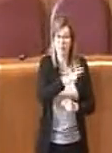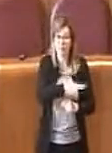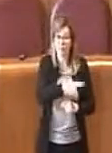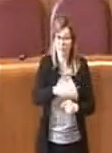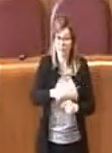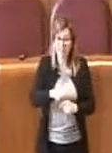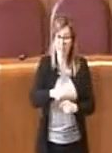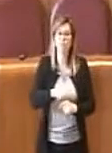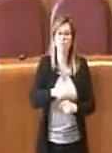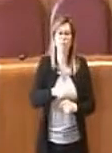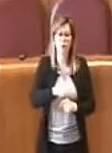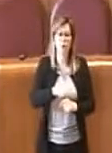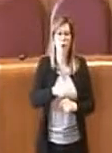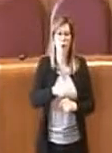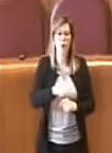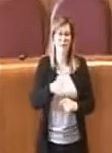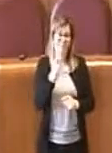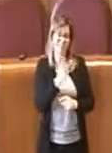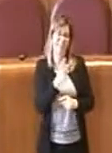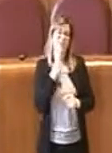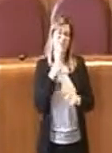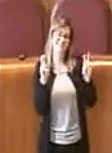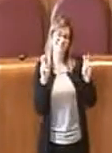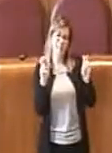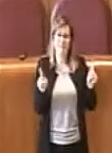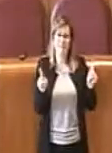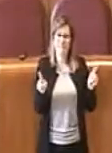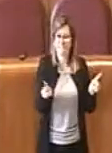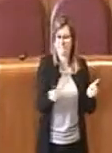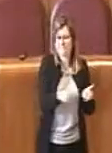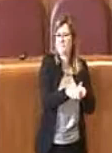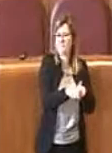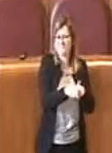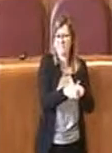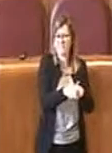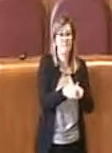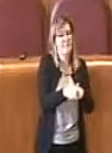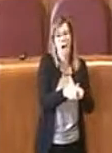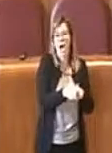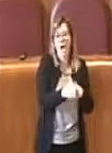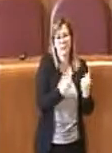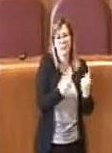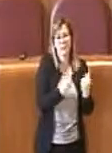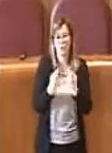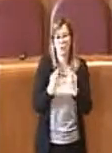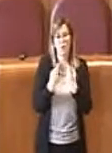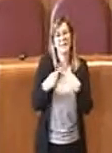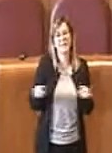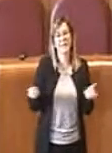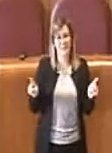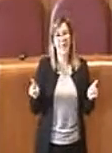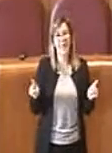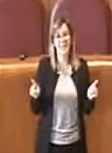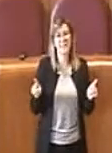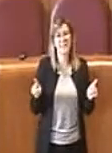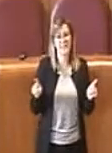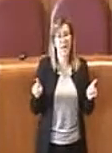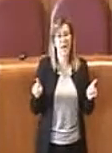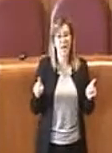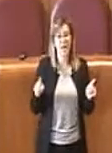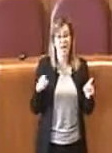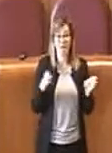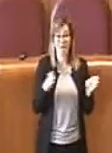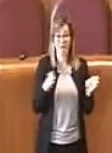scrivere alla stessa famiglia di interventi ma sono misure diverse chiaramente il nostro obiettivo in questa fase ii